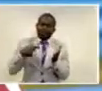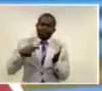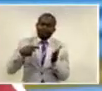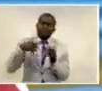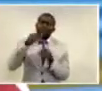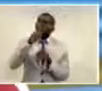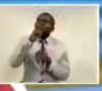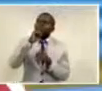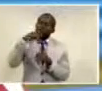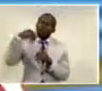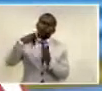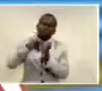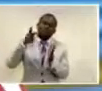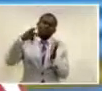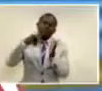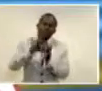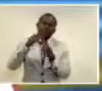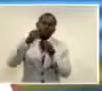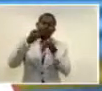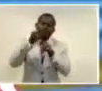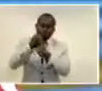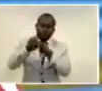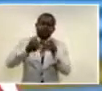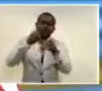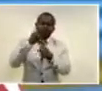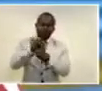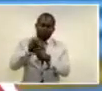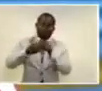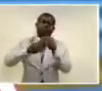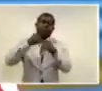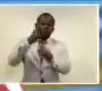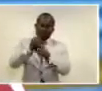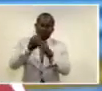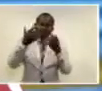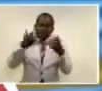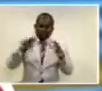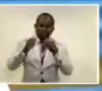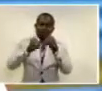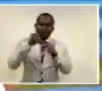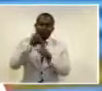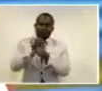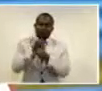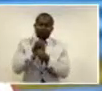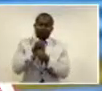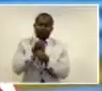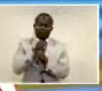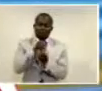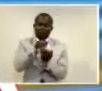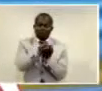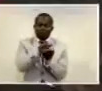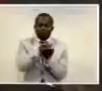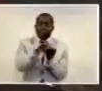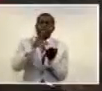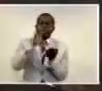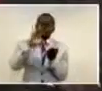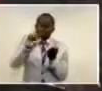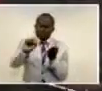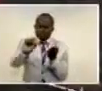bagahora tuzabishyura tukabona umwaka urashize uwundi urashize. Badufungurisha konze. Buretse